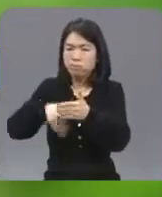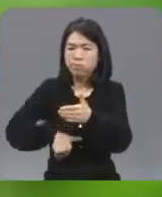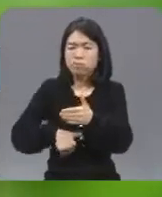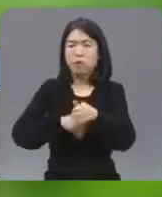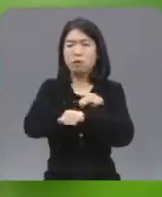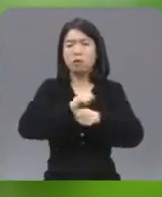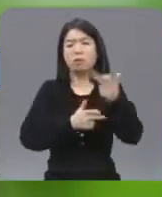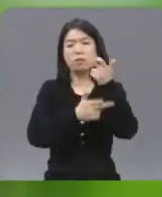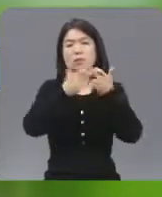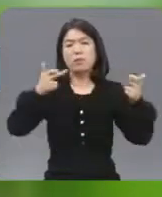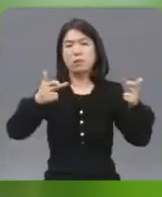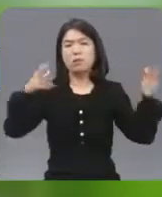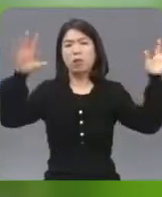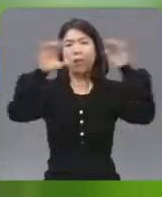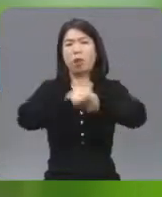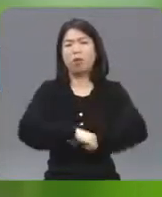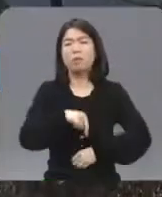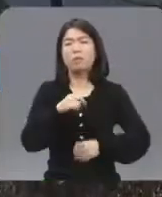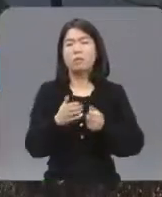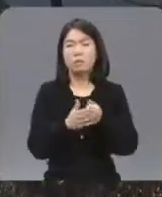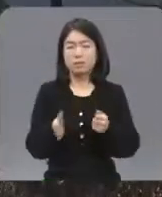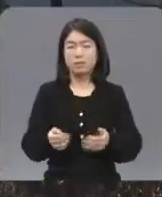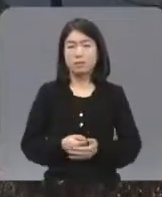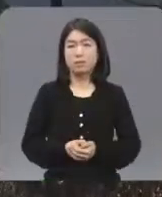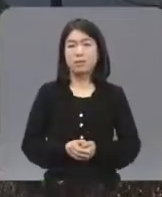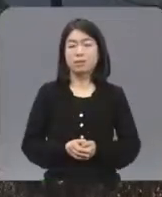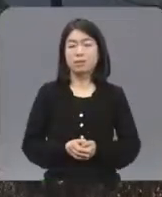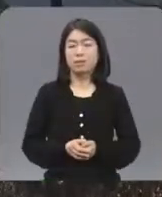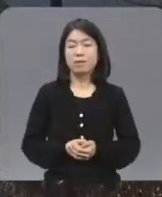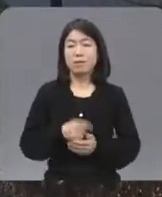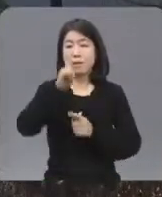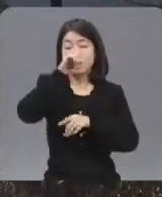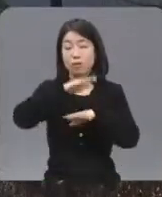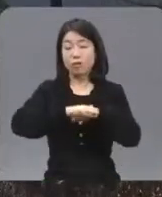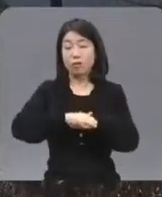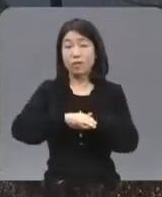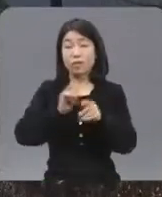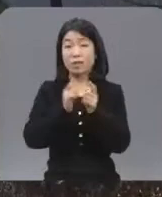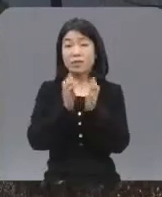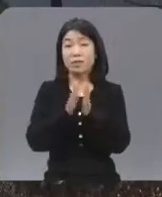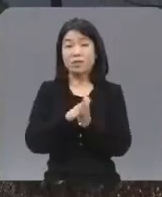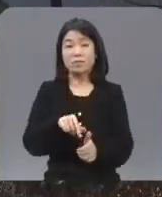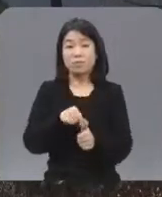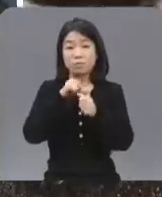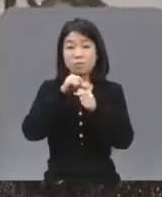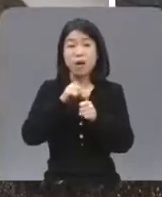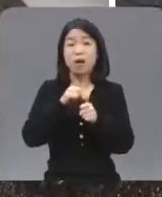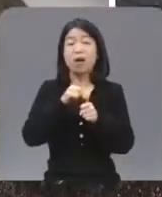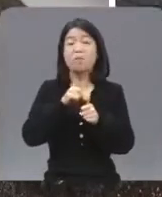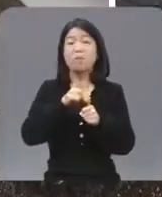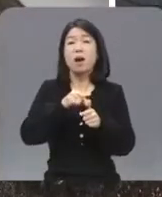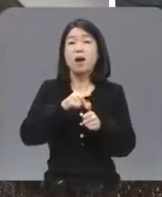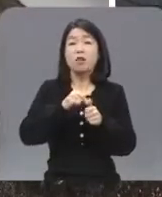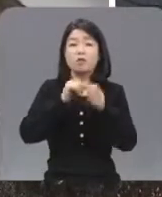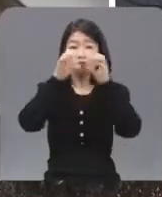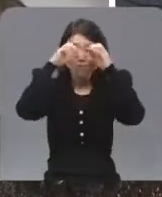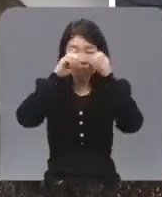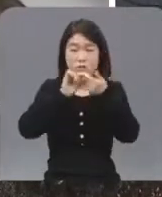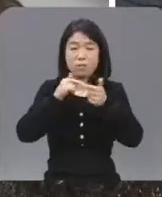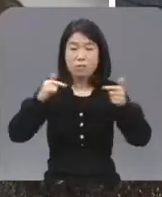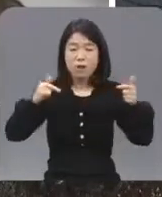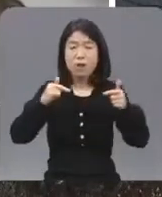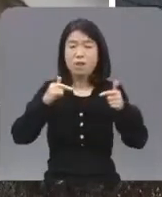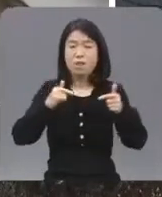그 넓은 산을 또 다 뭉개더라고요. 이 씨 손에 구조된 야생동물은 참매, 솔부엉이, 황조롱이